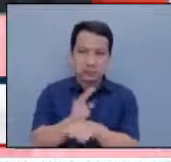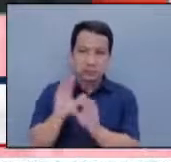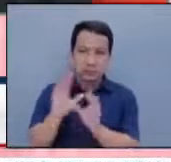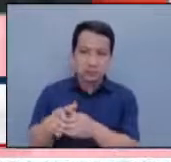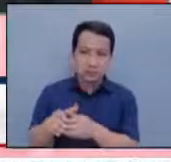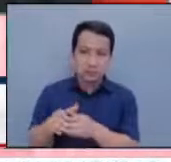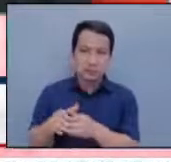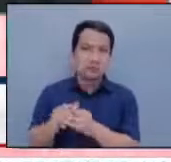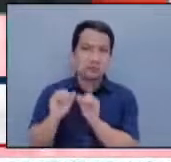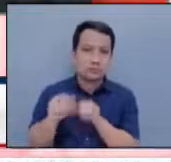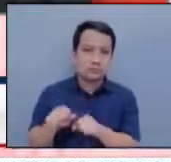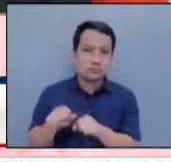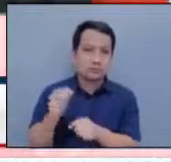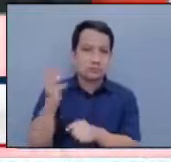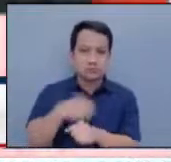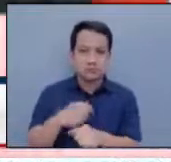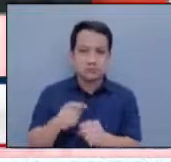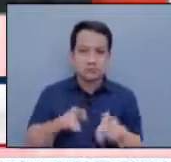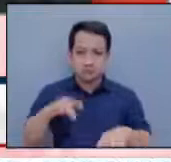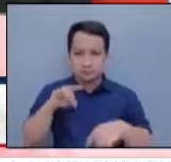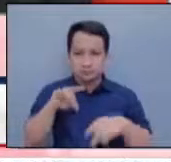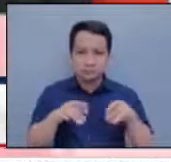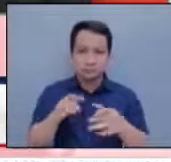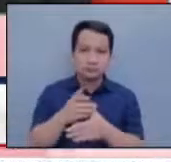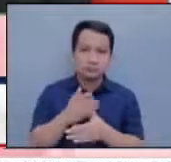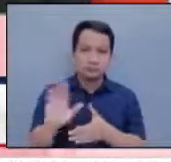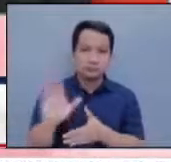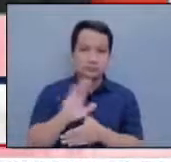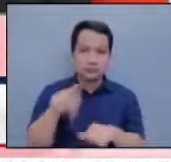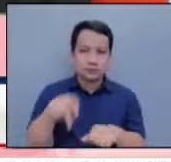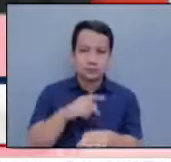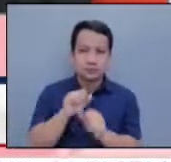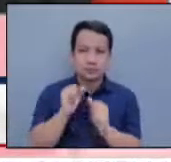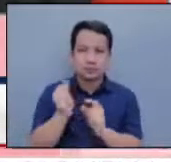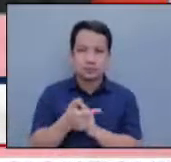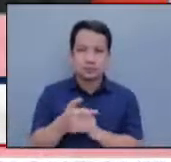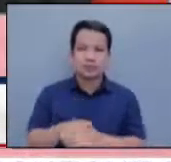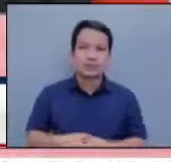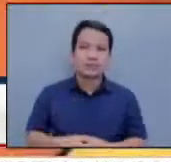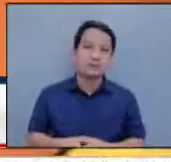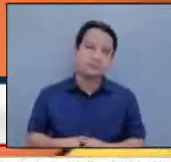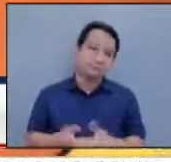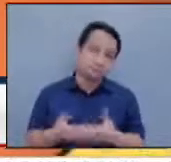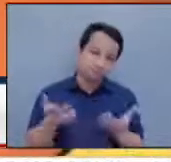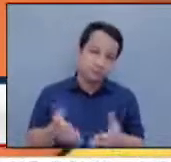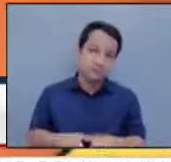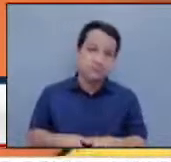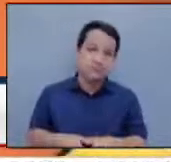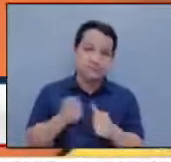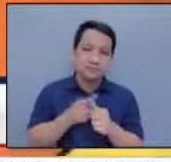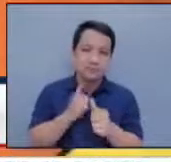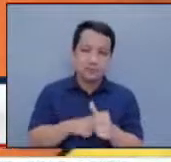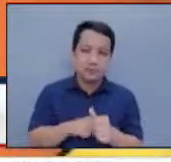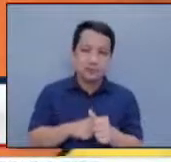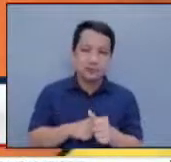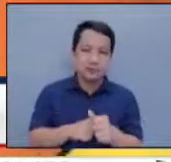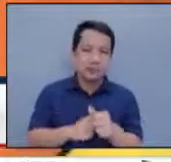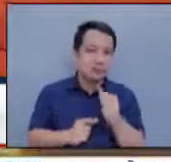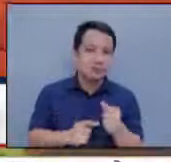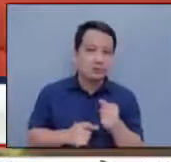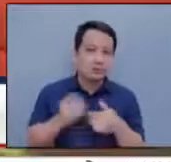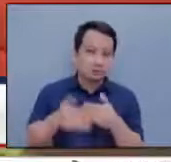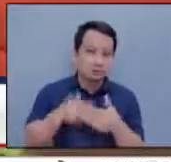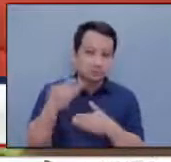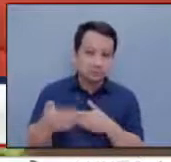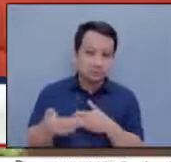may remarkable contributions po sa ating society. Well, this is the first pero definitely masusundan pa